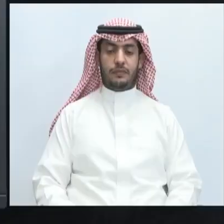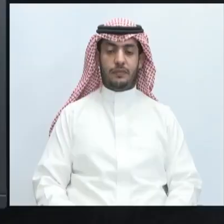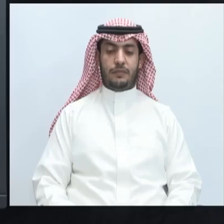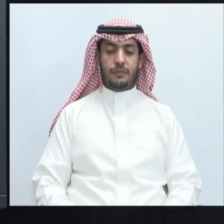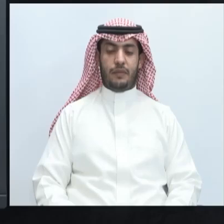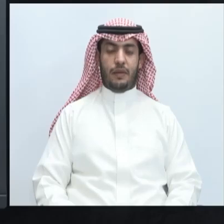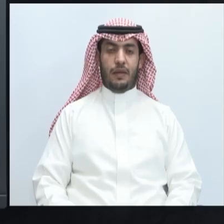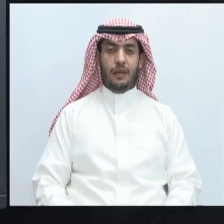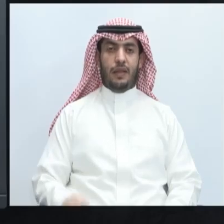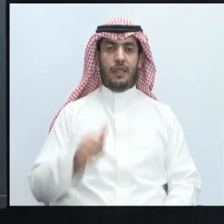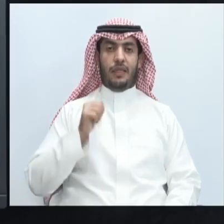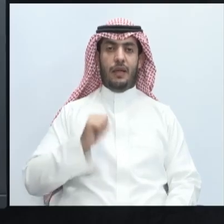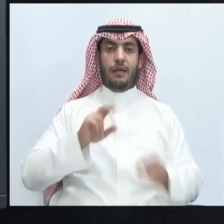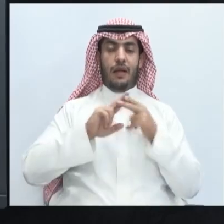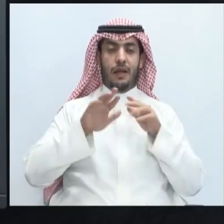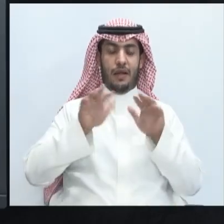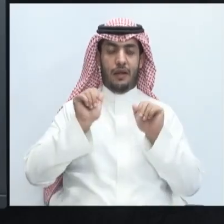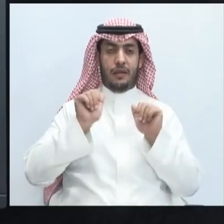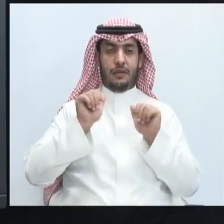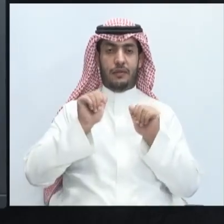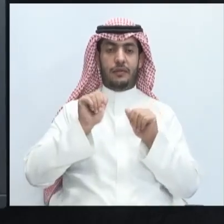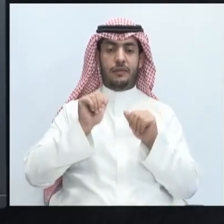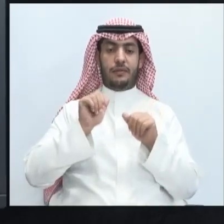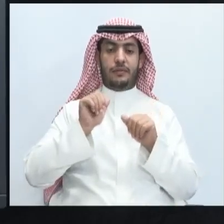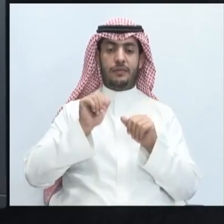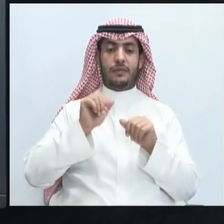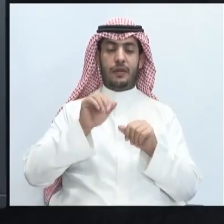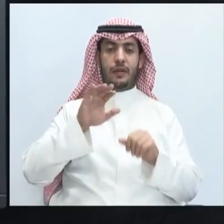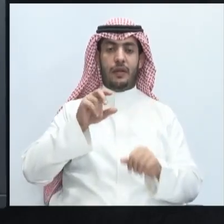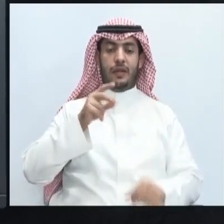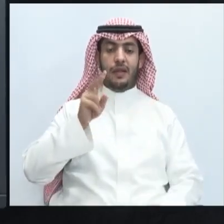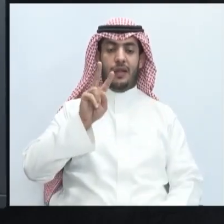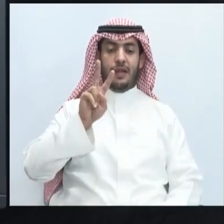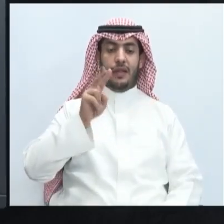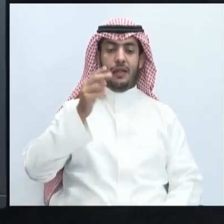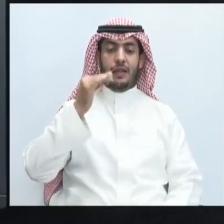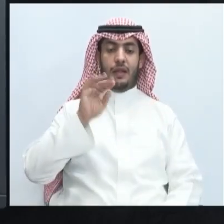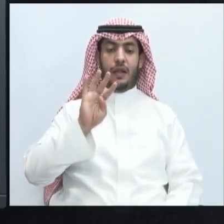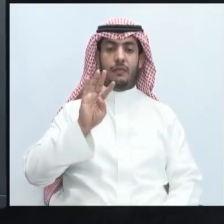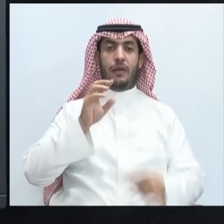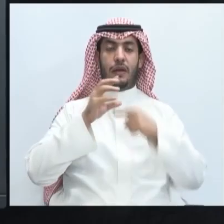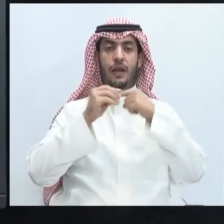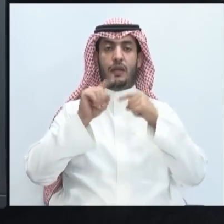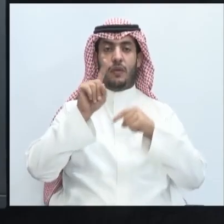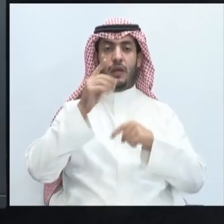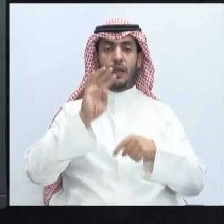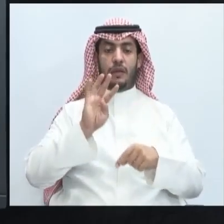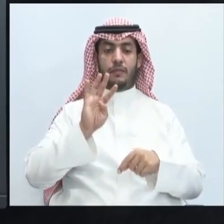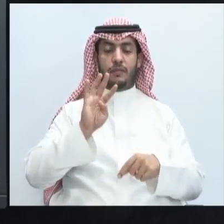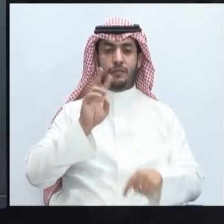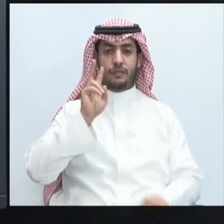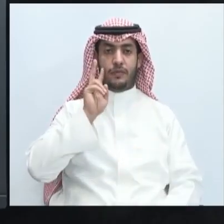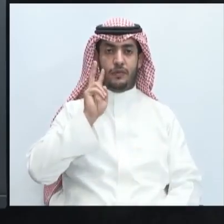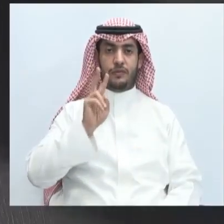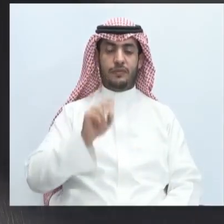هاي مبدعين صوت اللي جابه بارك الله فيكم اذا لدينا اثنين على اربعه مطروحا منها ربع ابنائي وبناتي